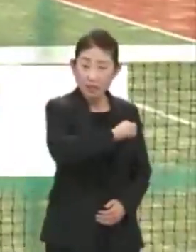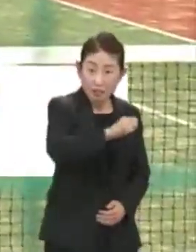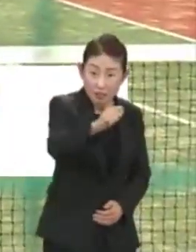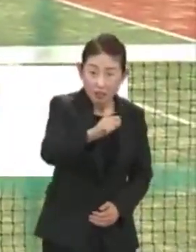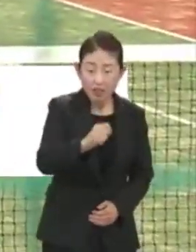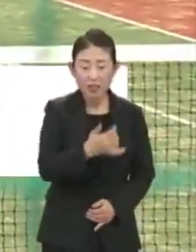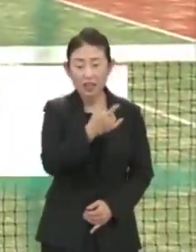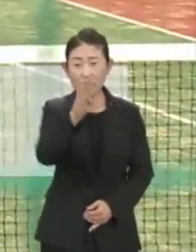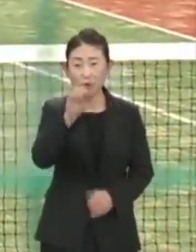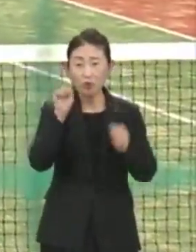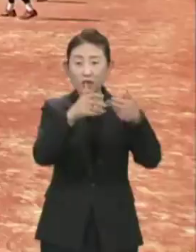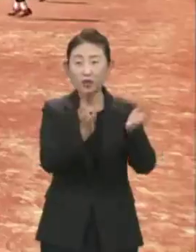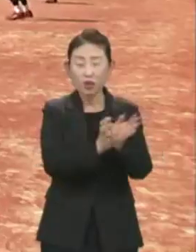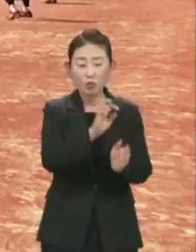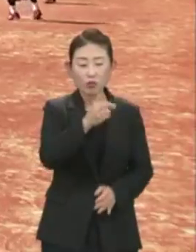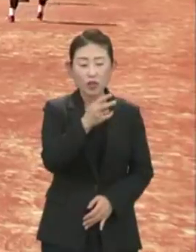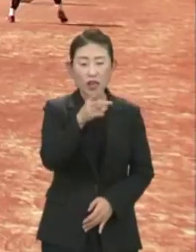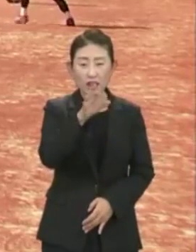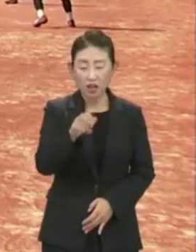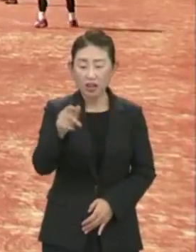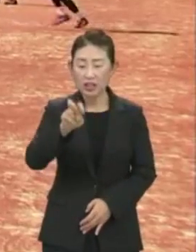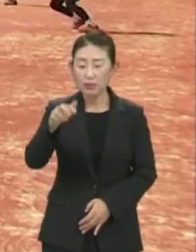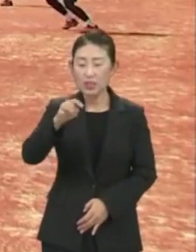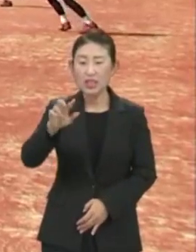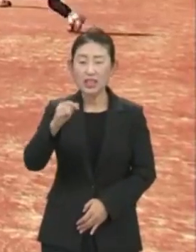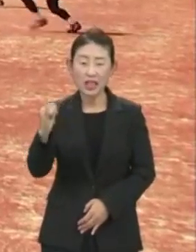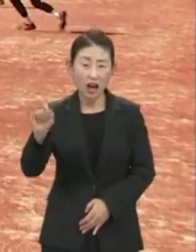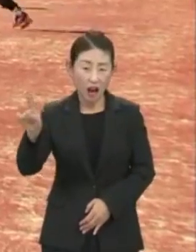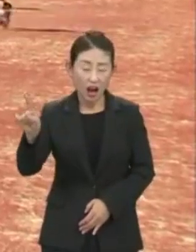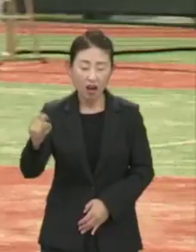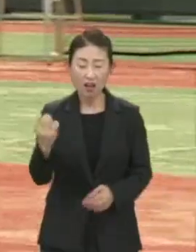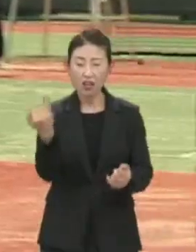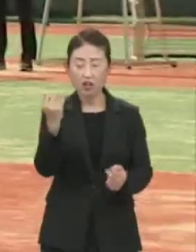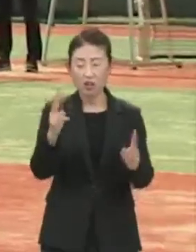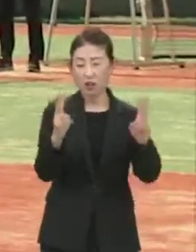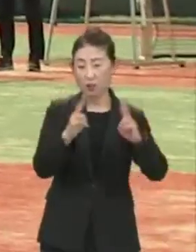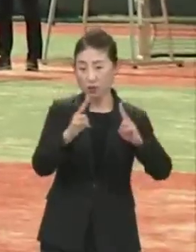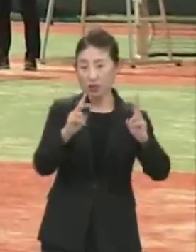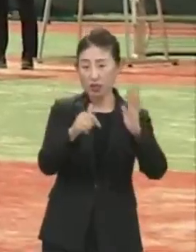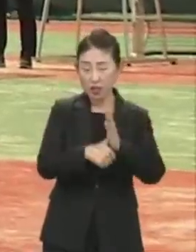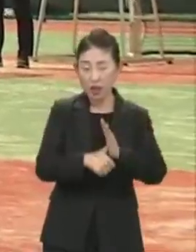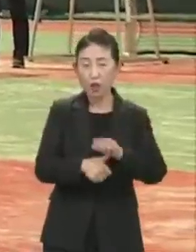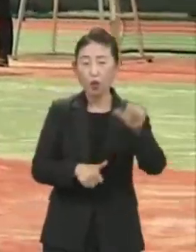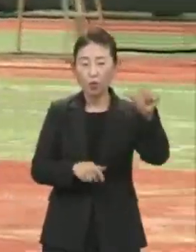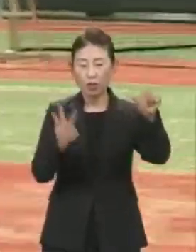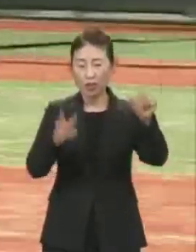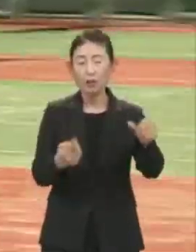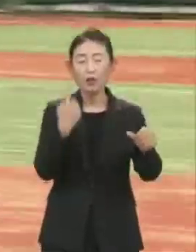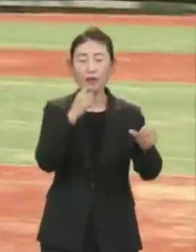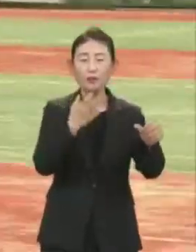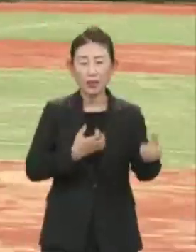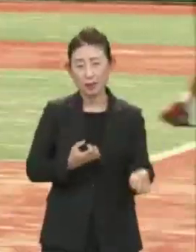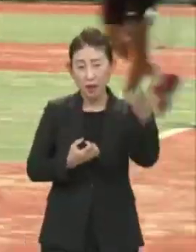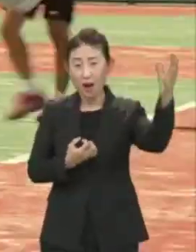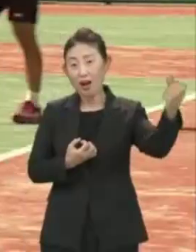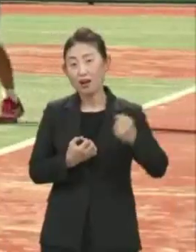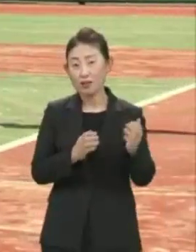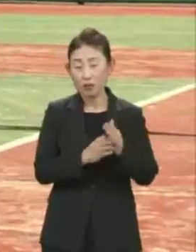종목에선 세종체육회 소속 문혜경, 임진아 선수가 여자 개인 복식에서 5대3으로 금메달을 목에 걸었고